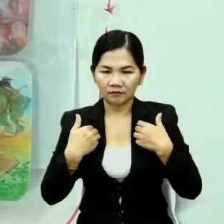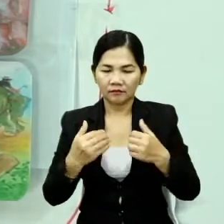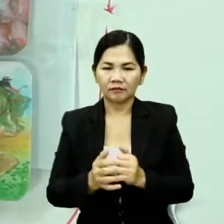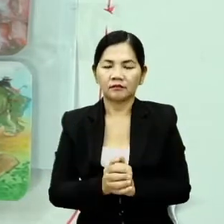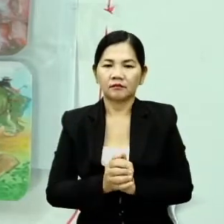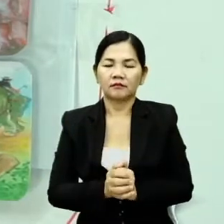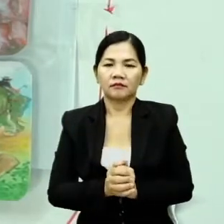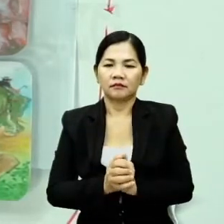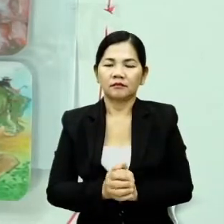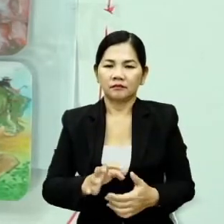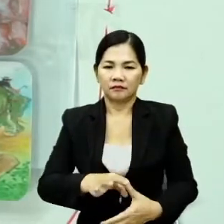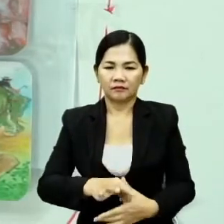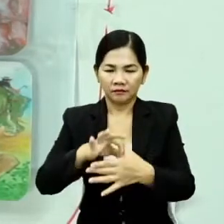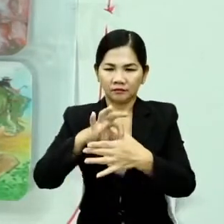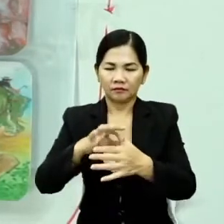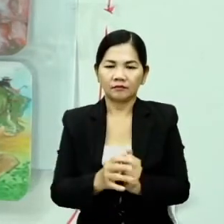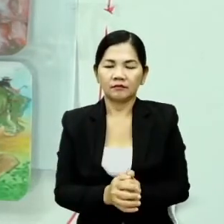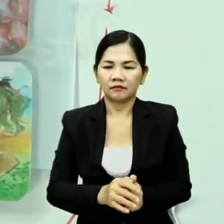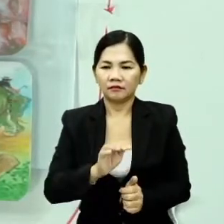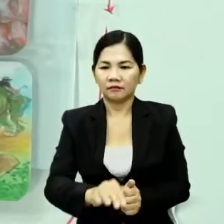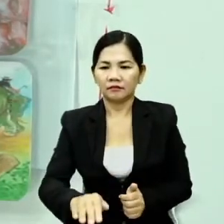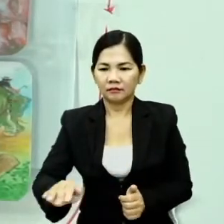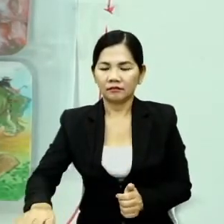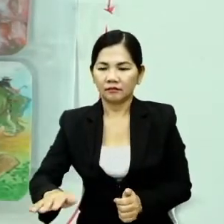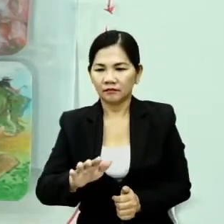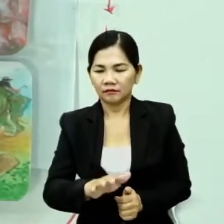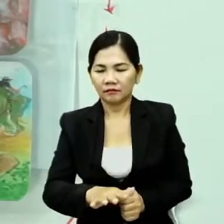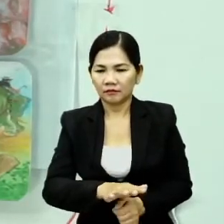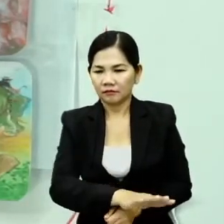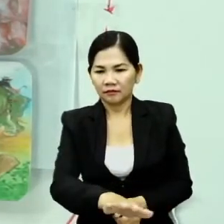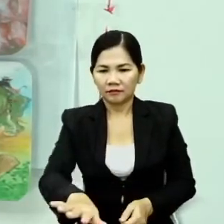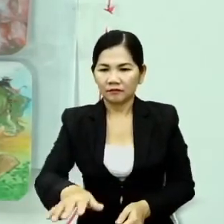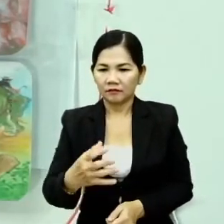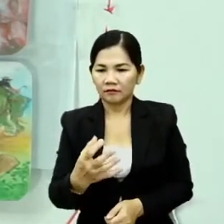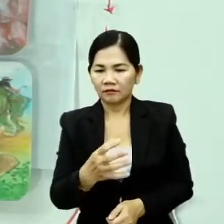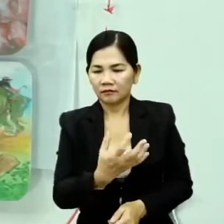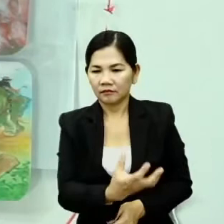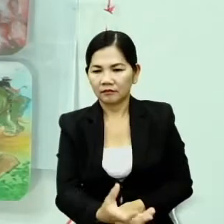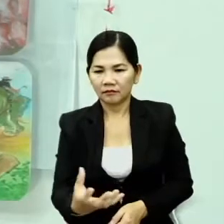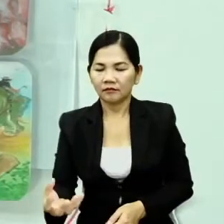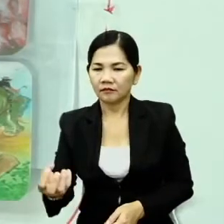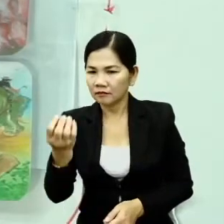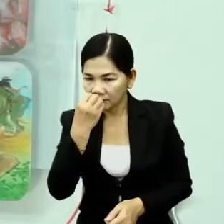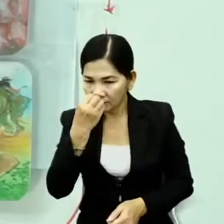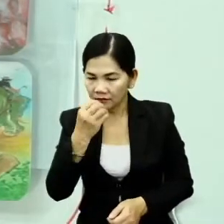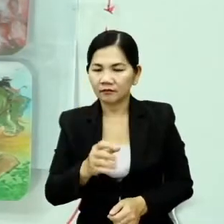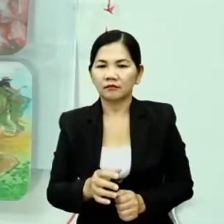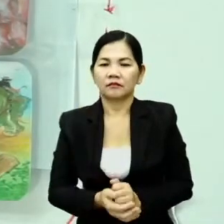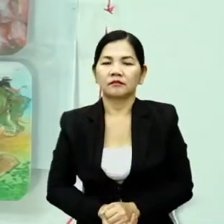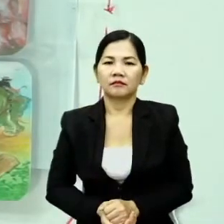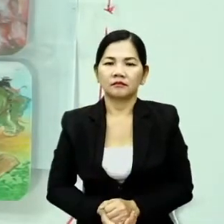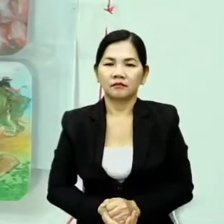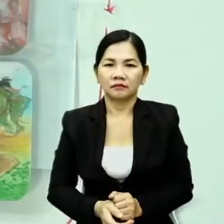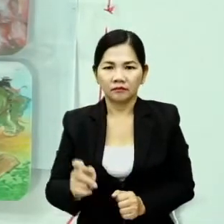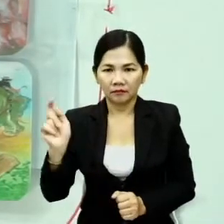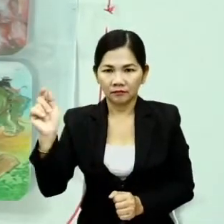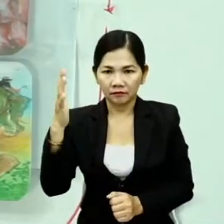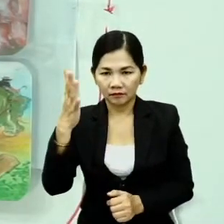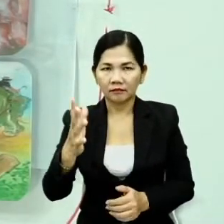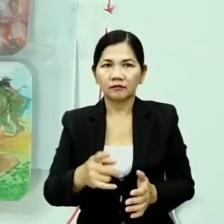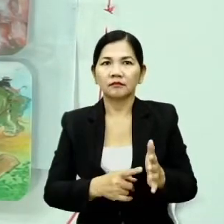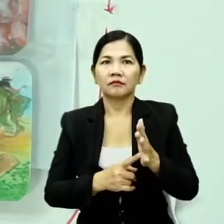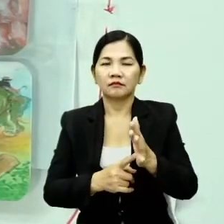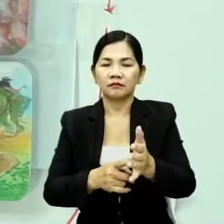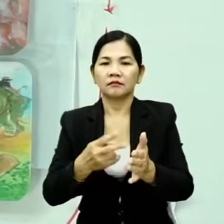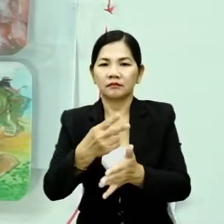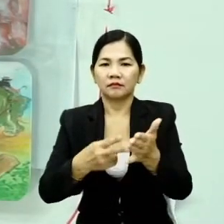việc bắt đo sát cha sầm rập chia à ha đó cha một nụ dường cha ta lấy con mơ bằng to tiệt cha con mơ rụng ní rụng vậy ta